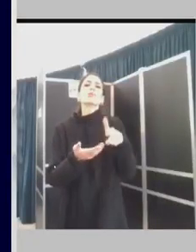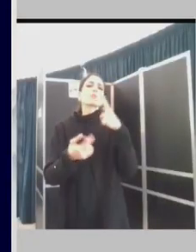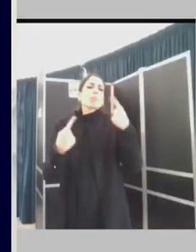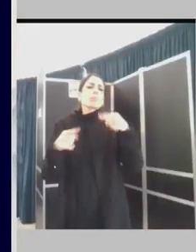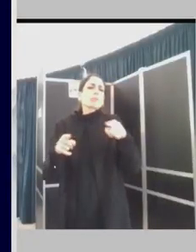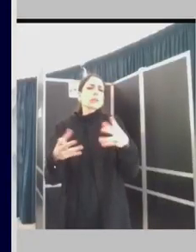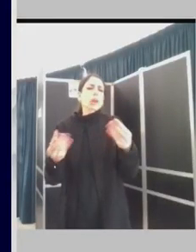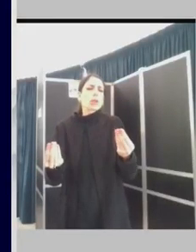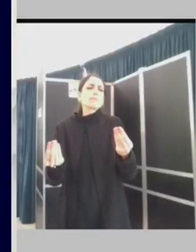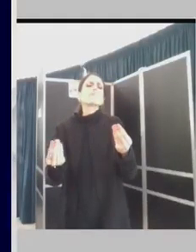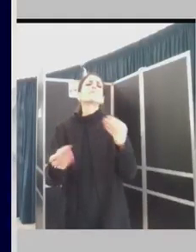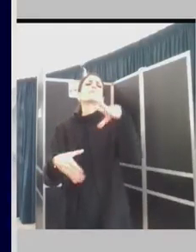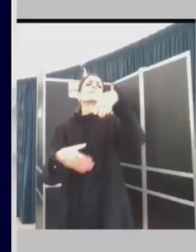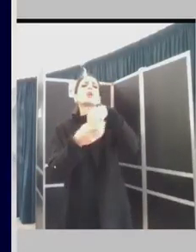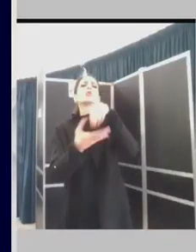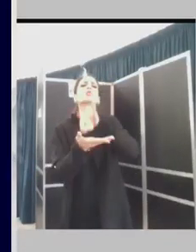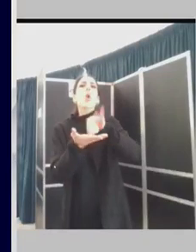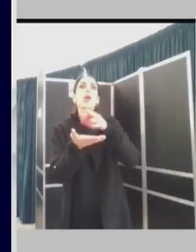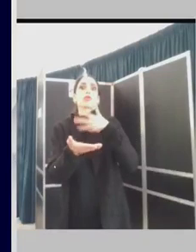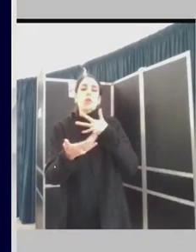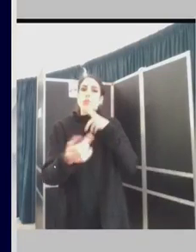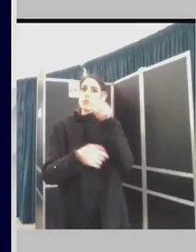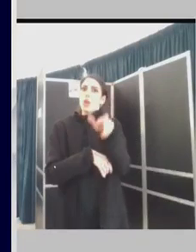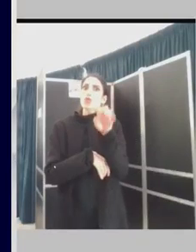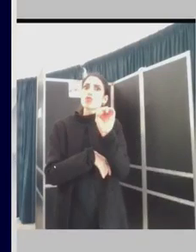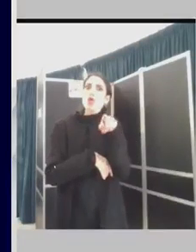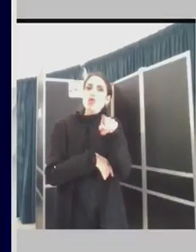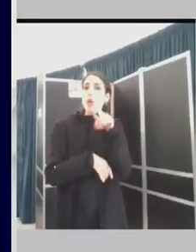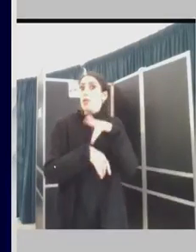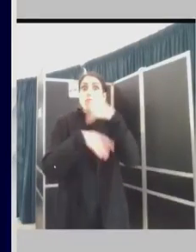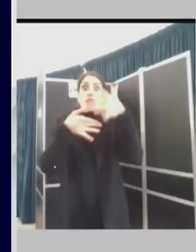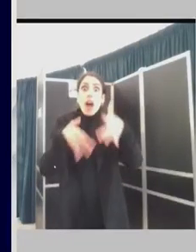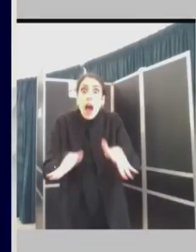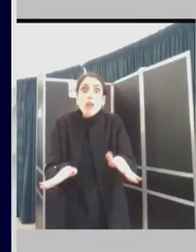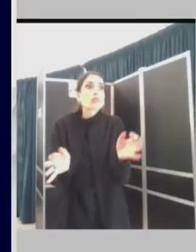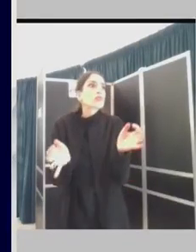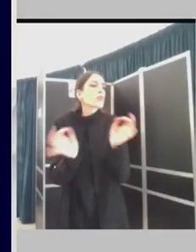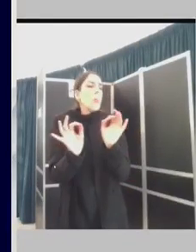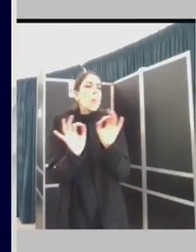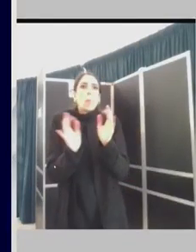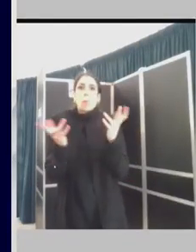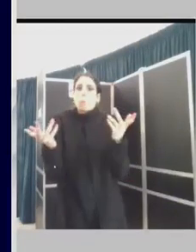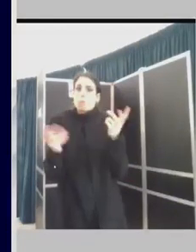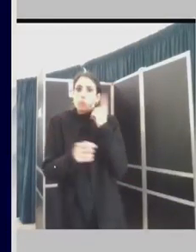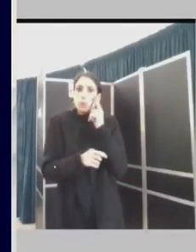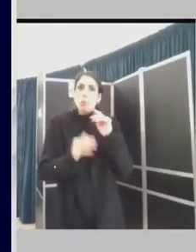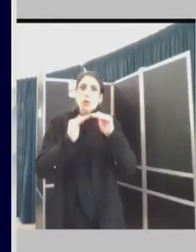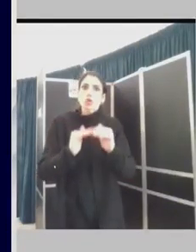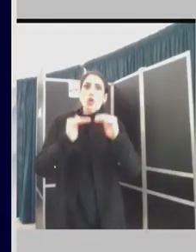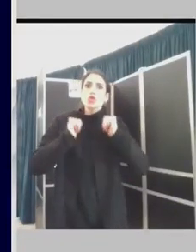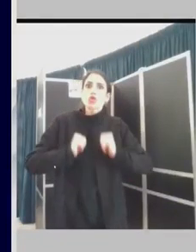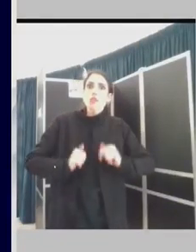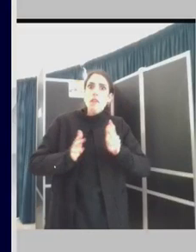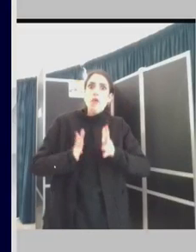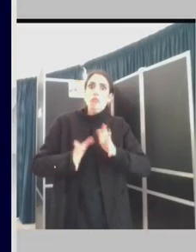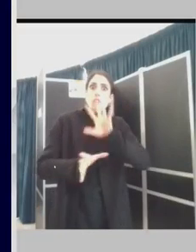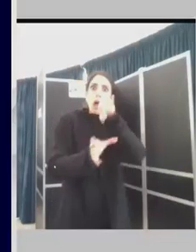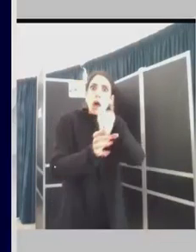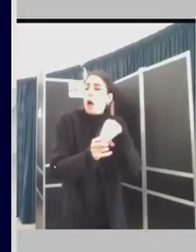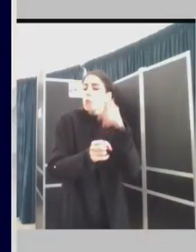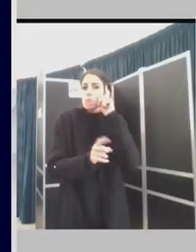preside che ha avuto un'esperienza, oppure lei stessa fa parte di magari di protezione civile e quant'altro, si